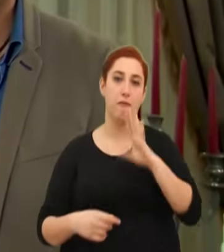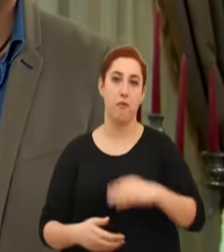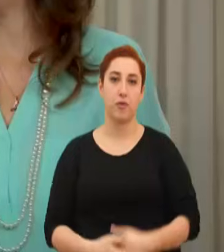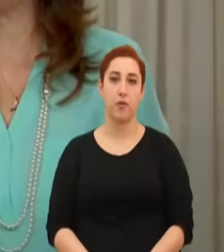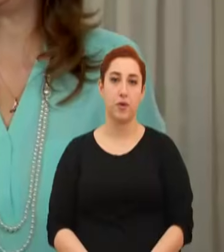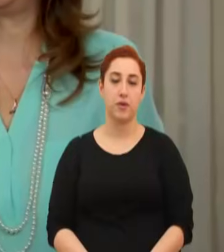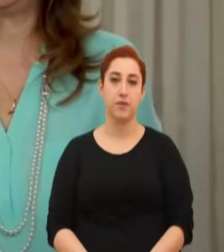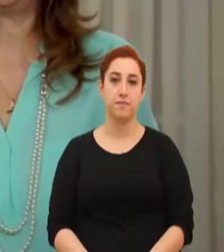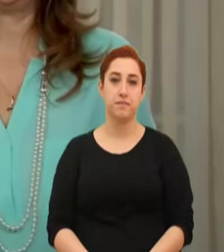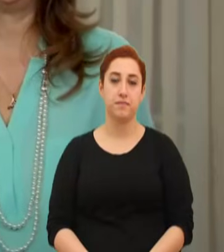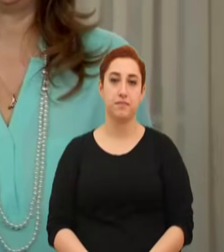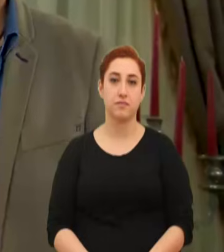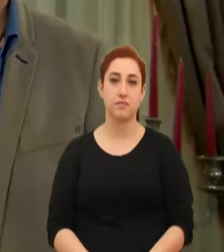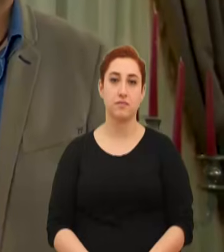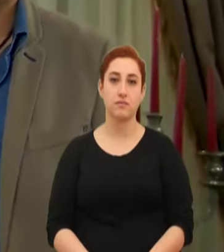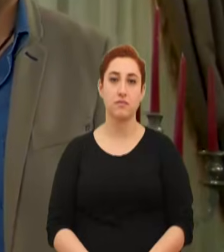yok.